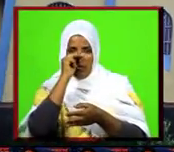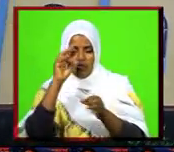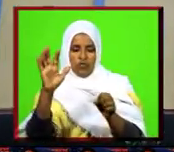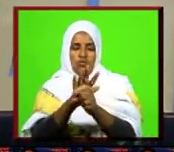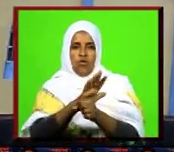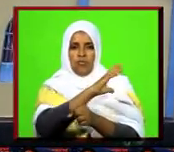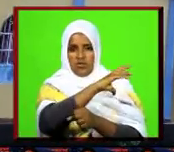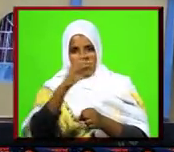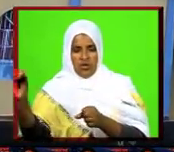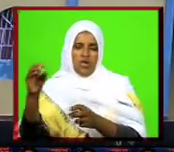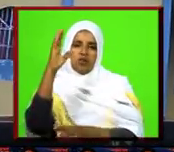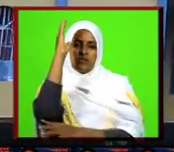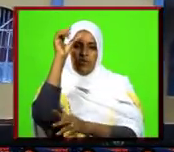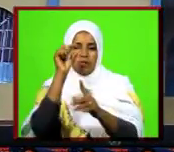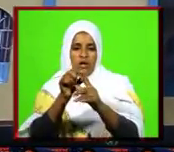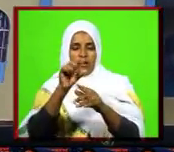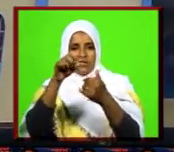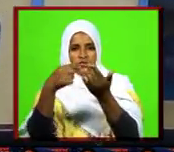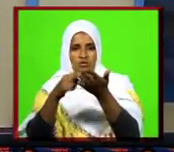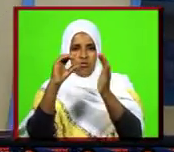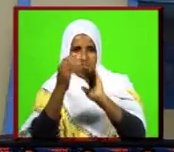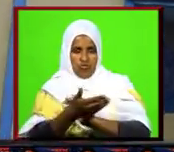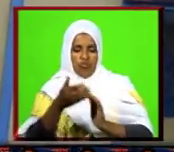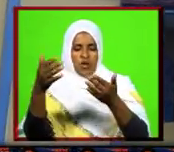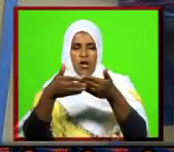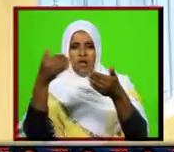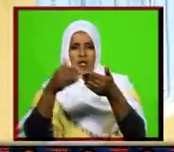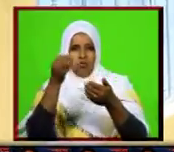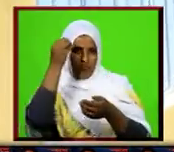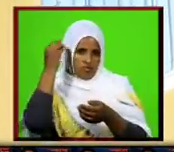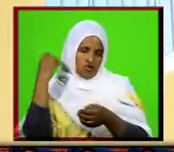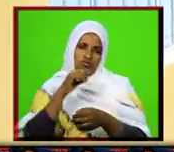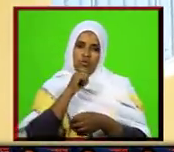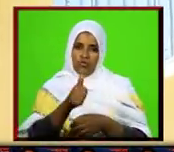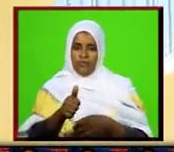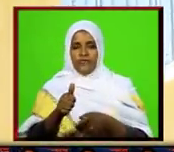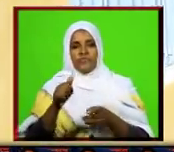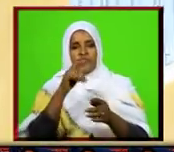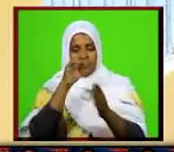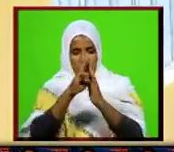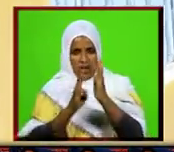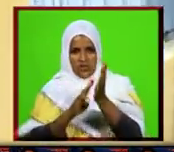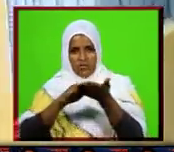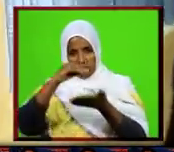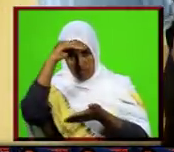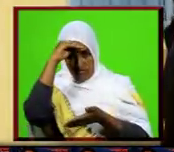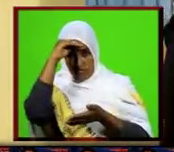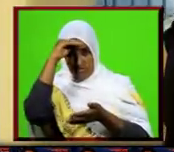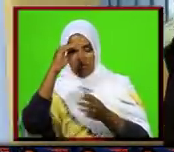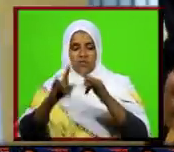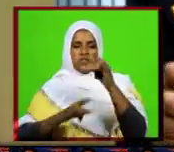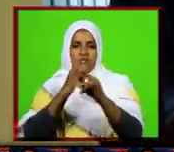ጥበብ የተሞላባቸውና የእግዚአብሔር ቃል ስለሆኑም በቀላሉ የሚረሱ አይደሉም። የግብረ ገብ